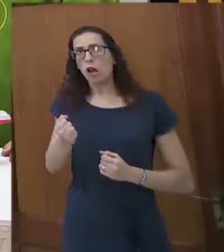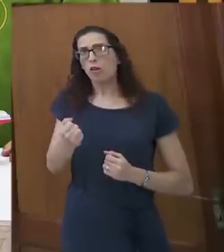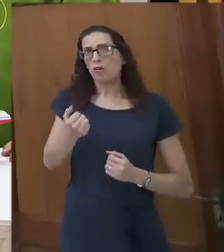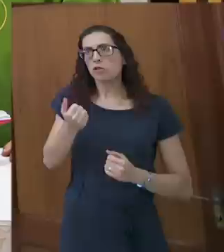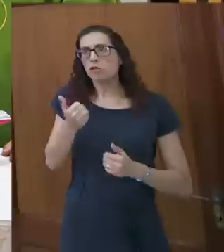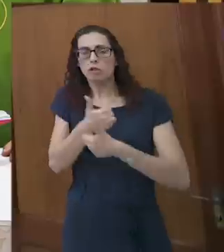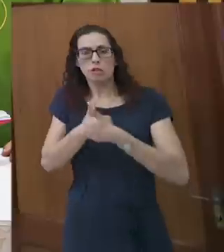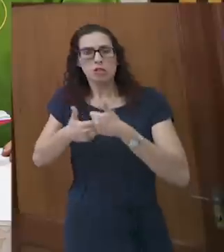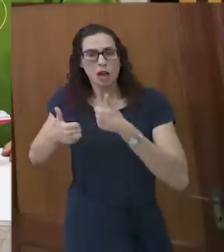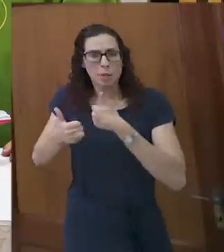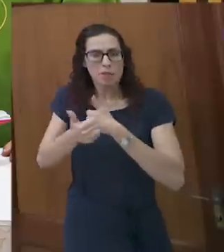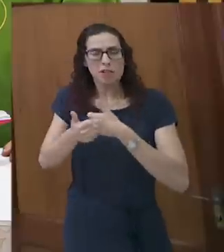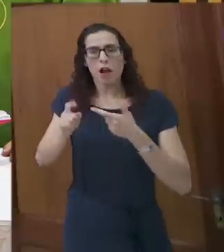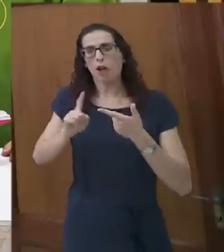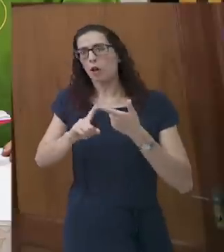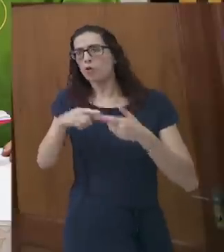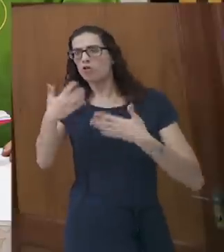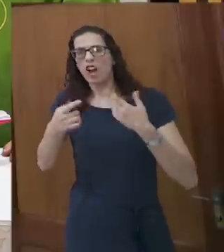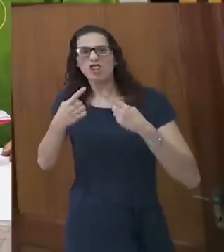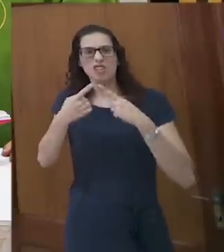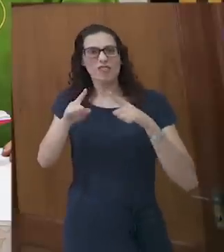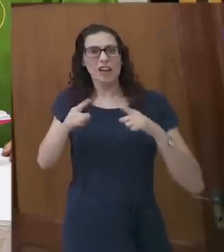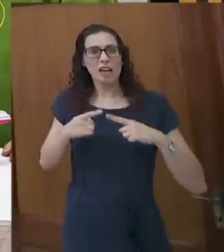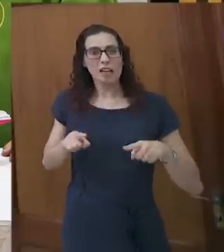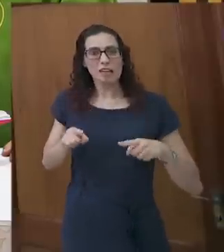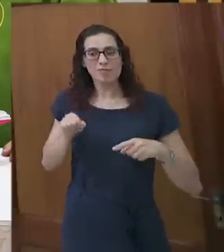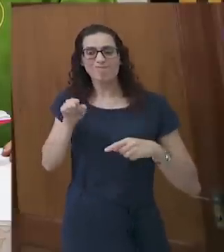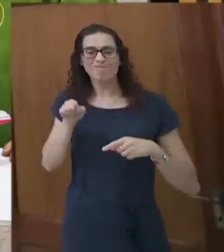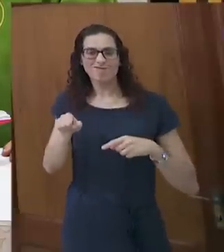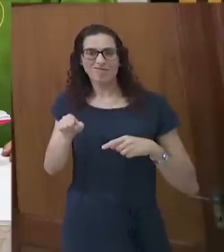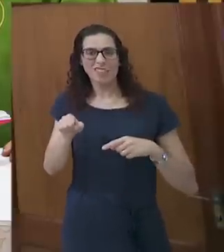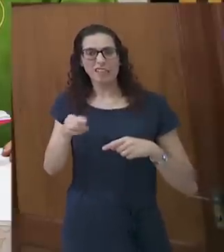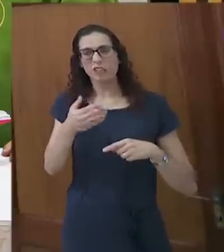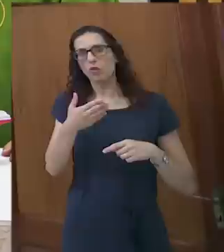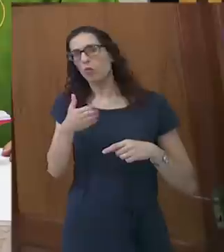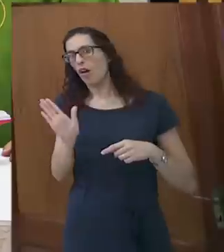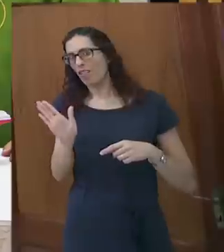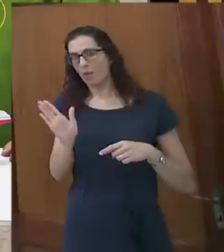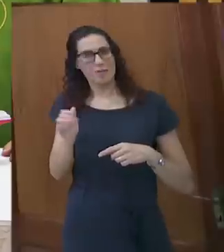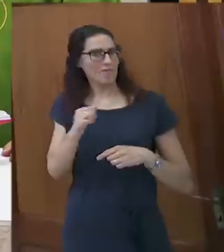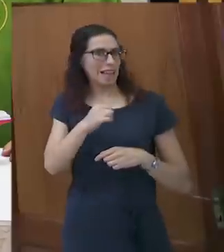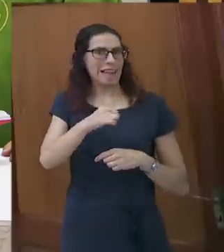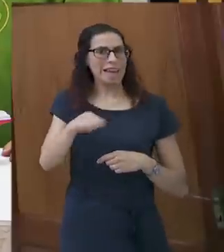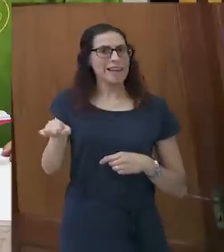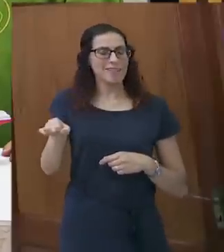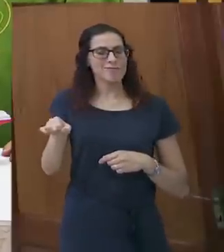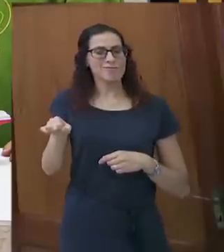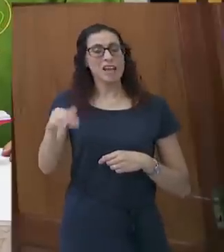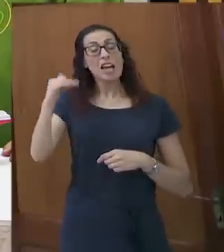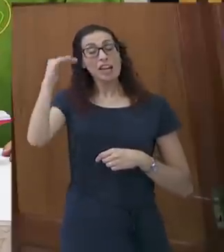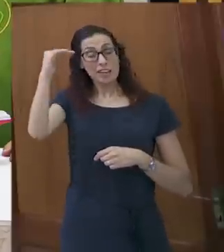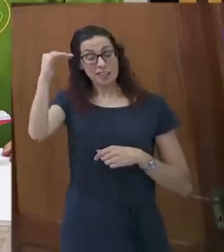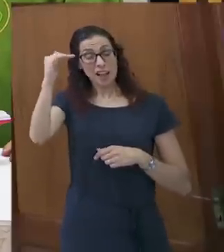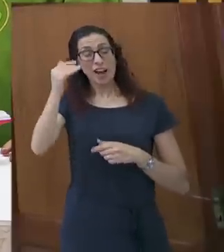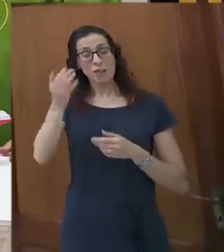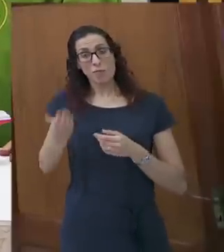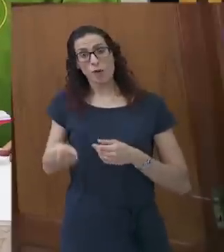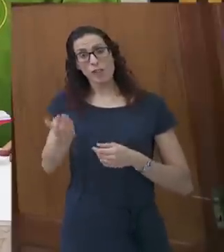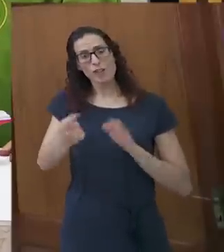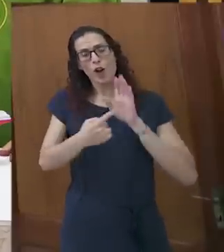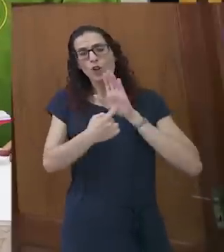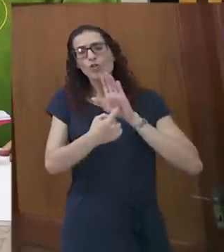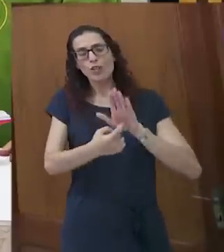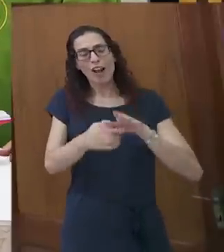titwarrab. Hija ħaġa kera din u tid-dar tgħinna biex nifhmu